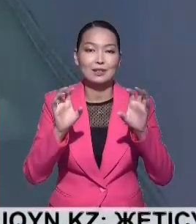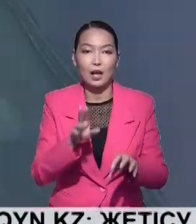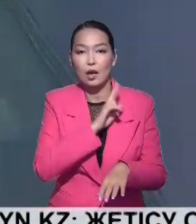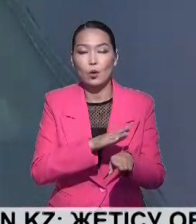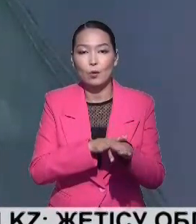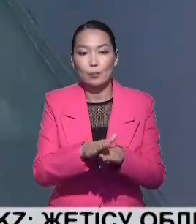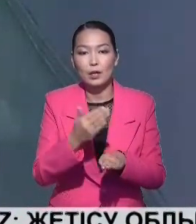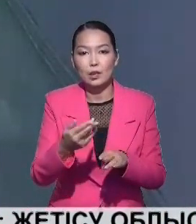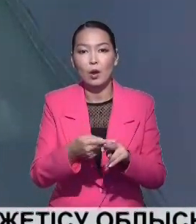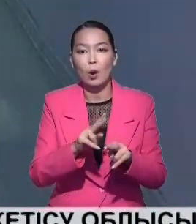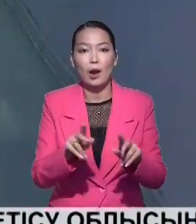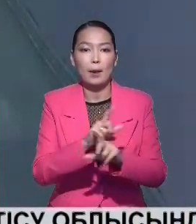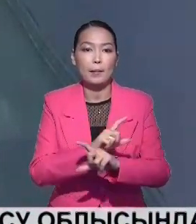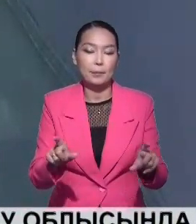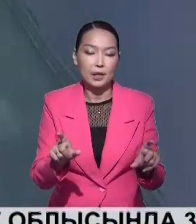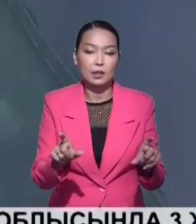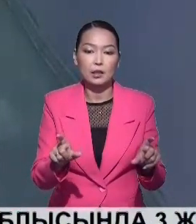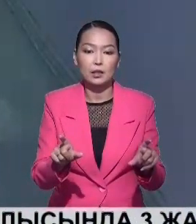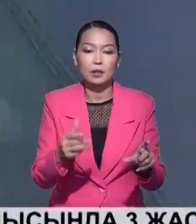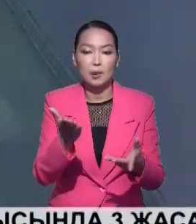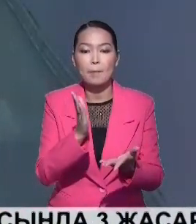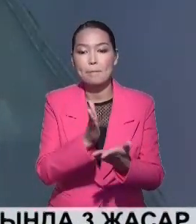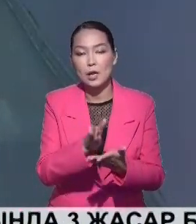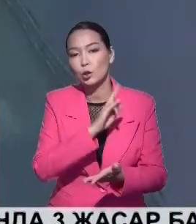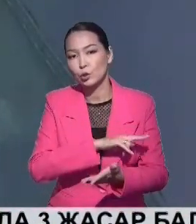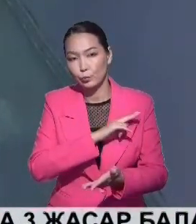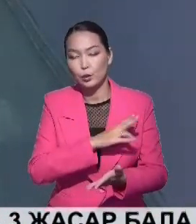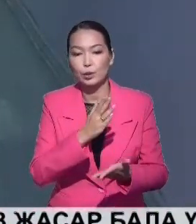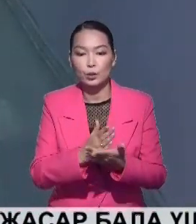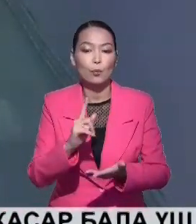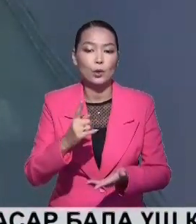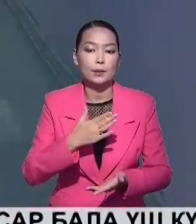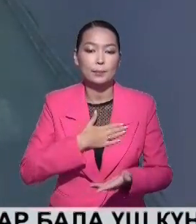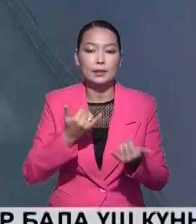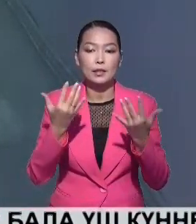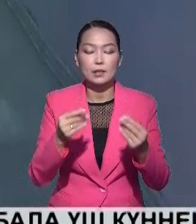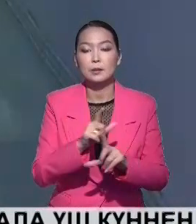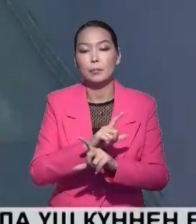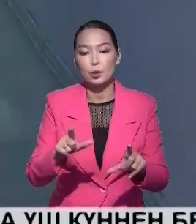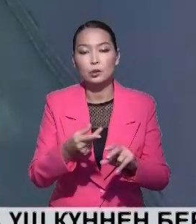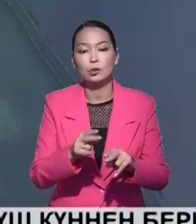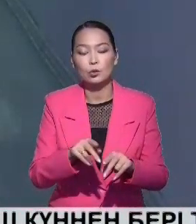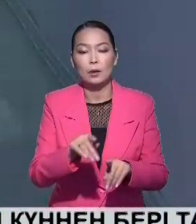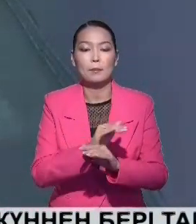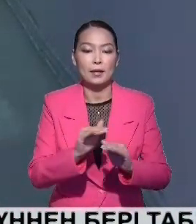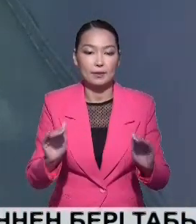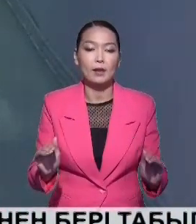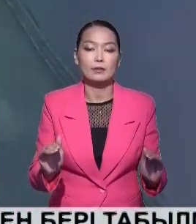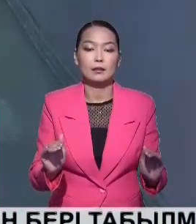асыру ол мектептің тікелей жұмысы. Өйткені біз қазір мектепте сол балаларды